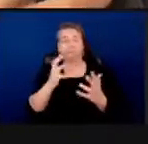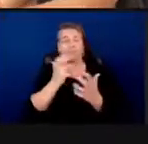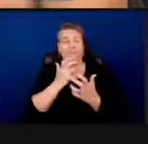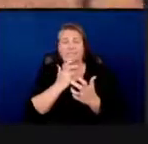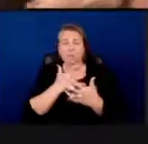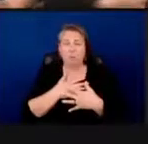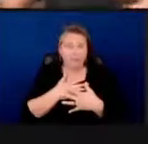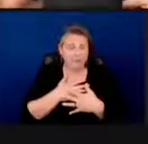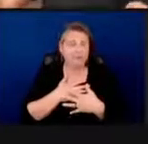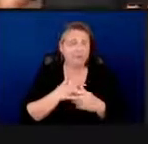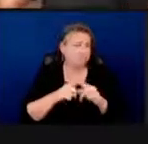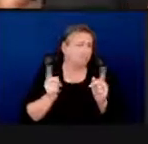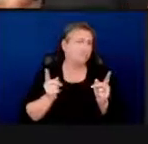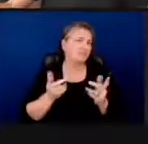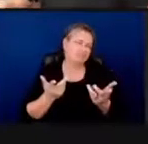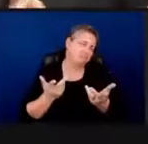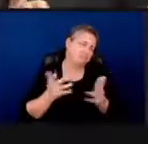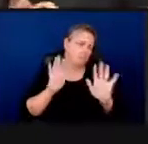mafunzo haya.